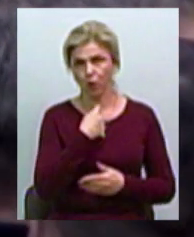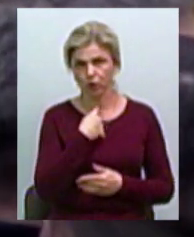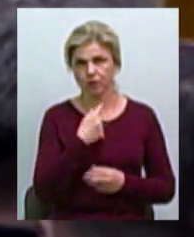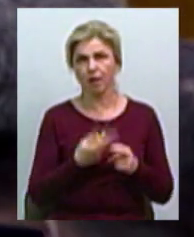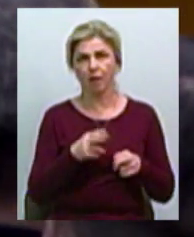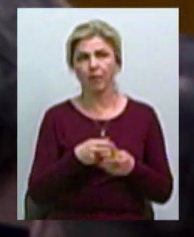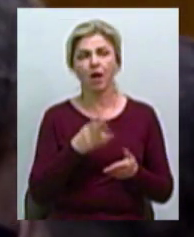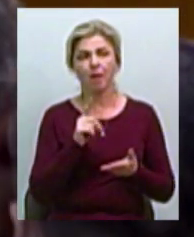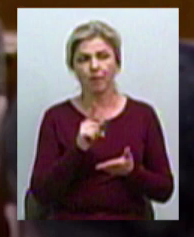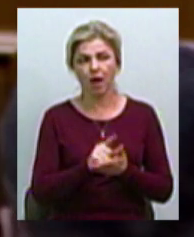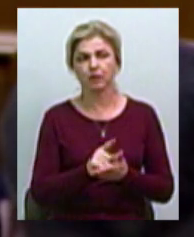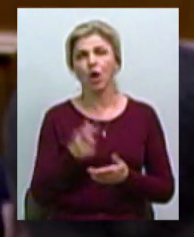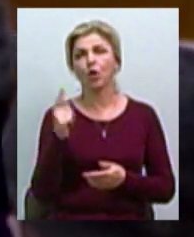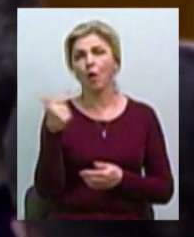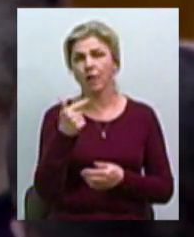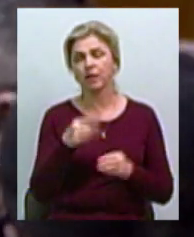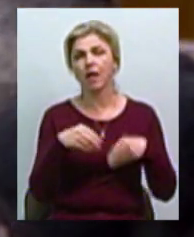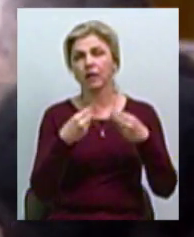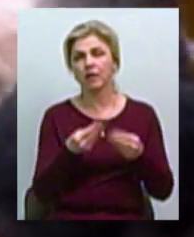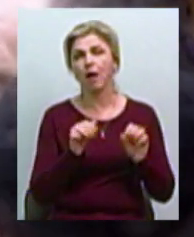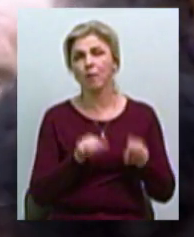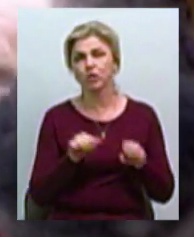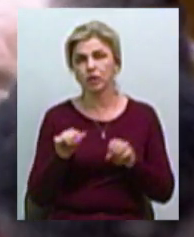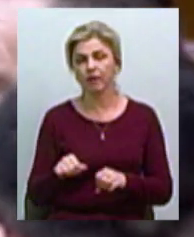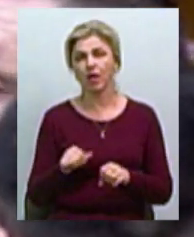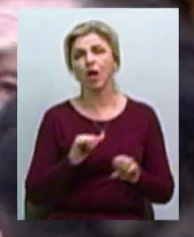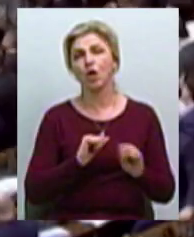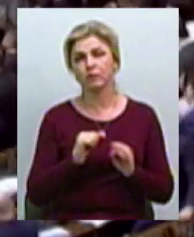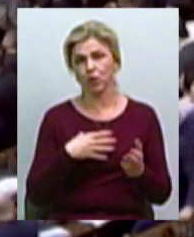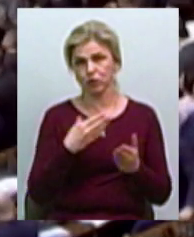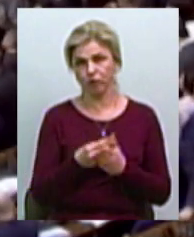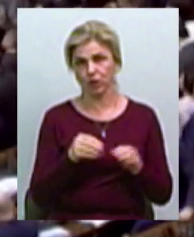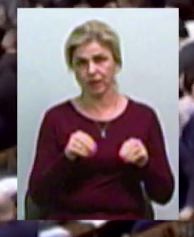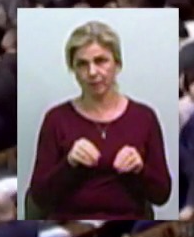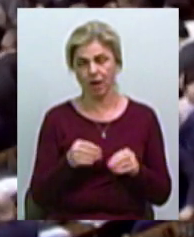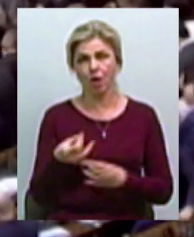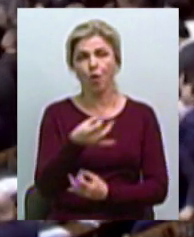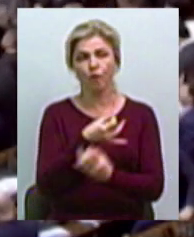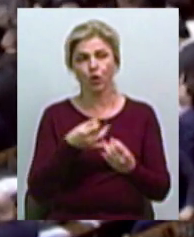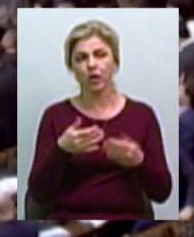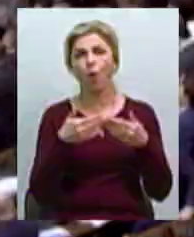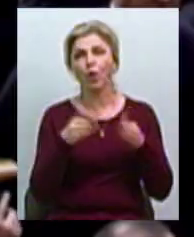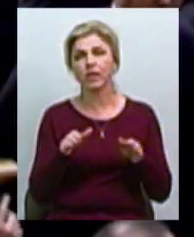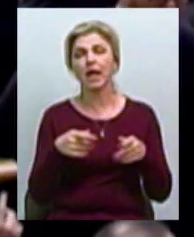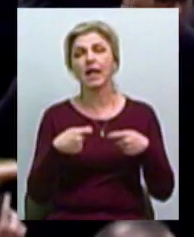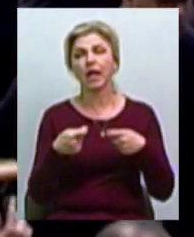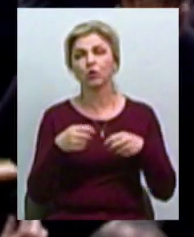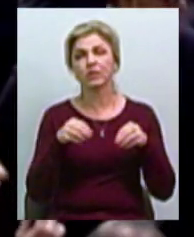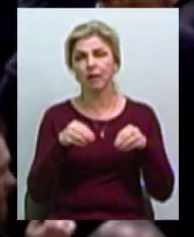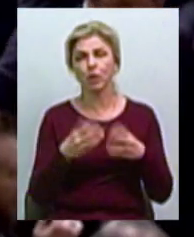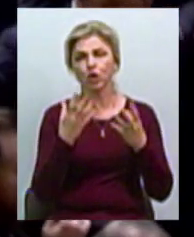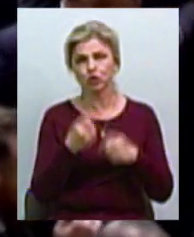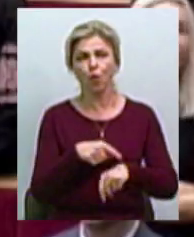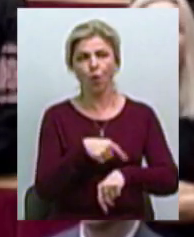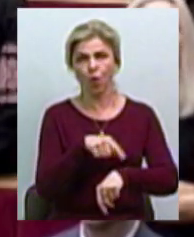маємо громадянам надати можливість розпоряджатися своєю землею. Обговорювали відкритий ринок землі ще кілька годин.